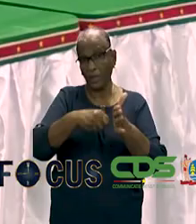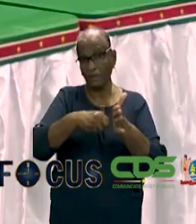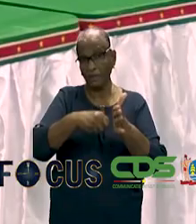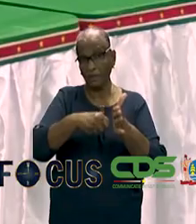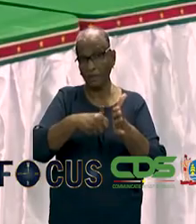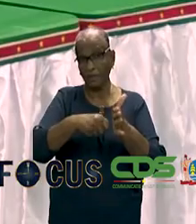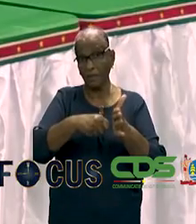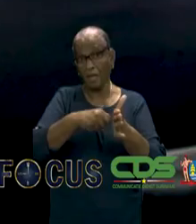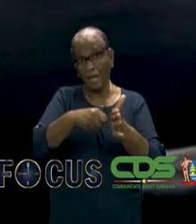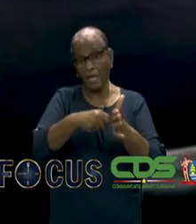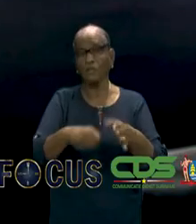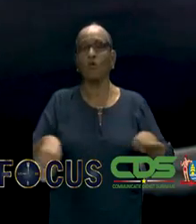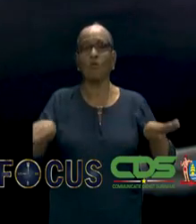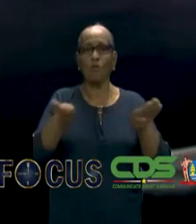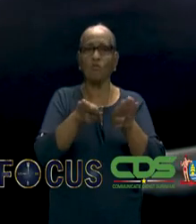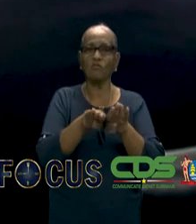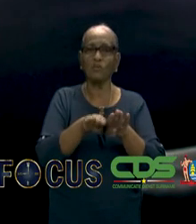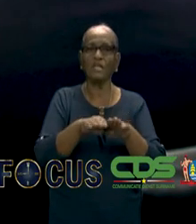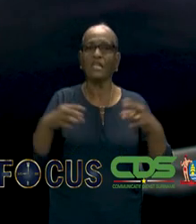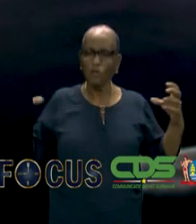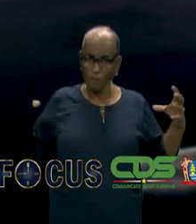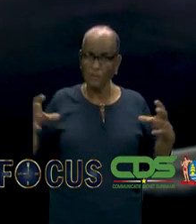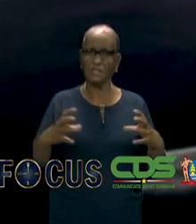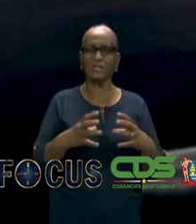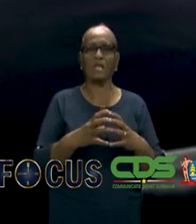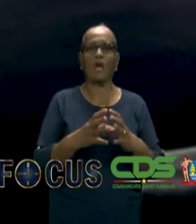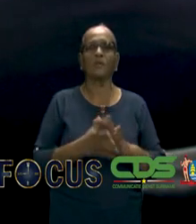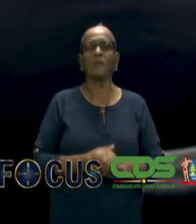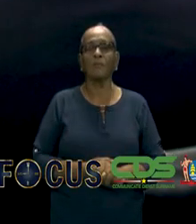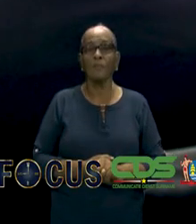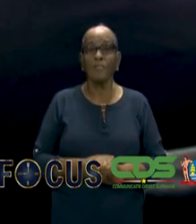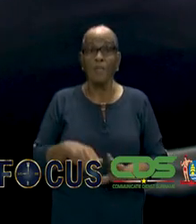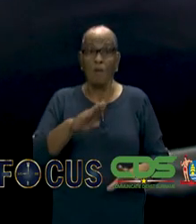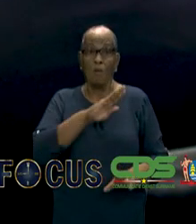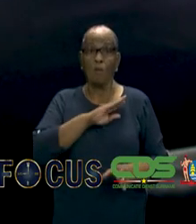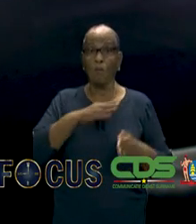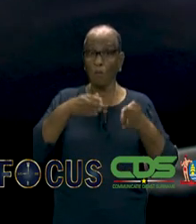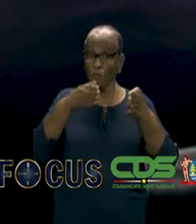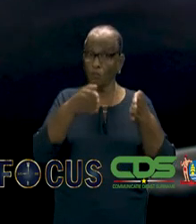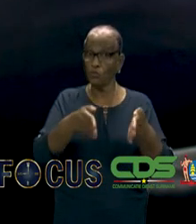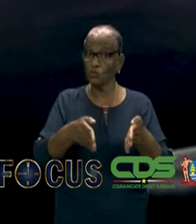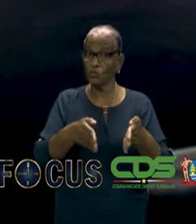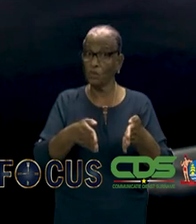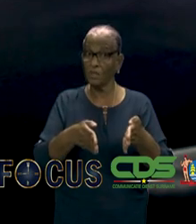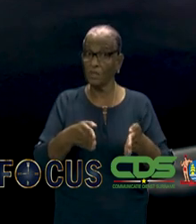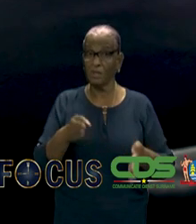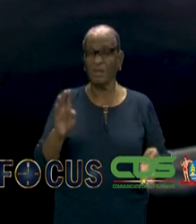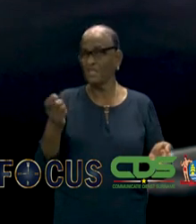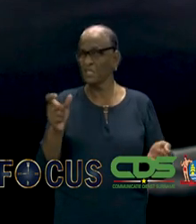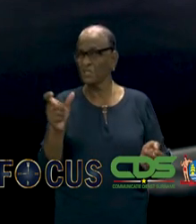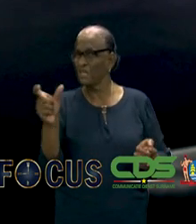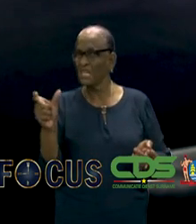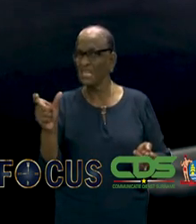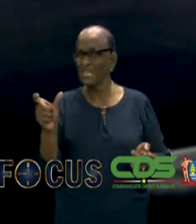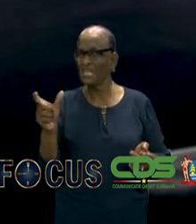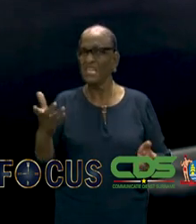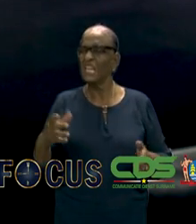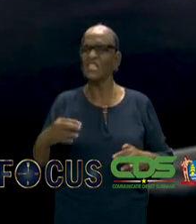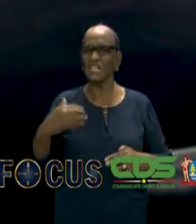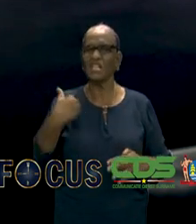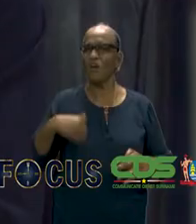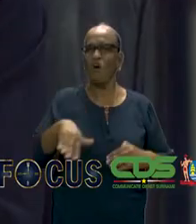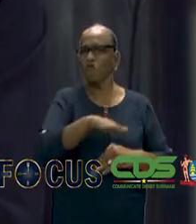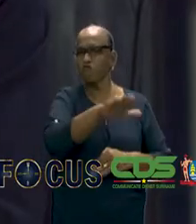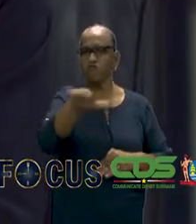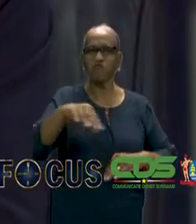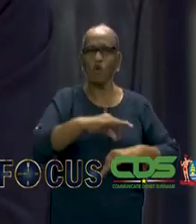de Makandra-overeenkomst. Ik heb een bezoek gebracht aan het RIVM. Het RIVM is het Rijksinstituut voor Volksgezondheid en